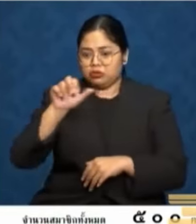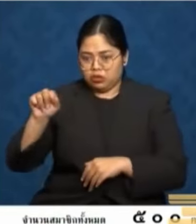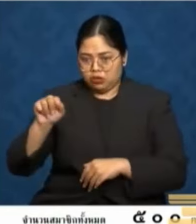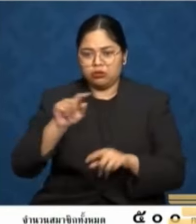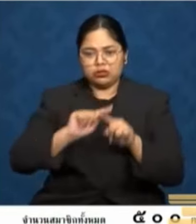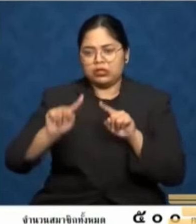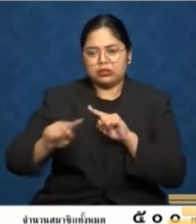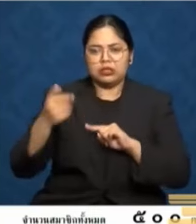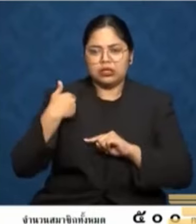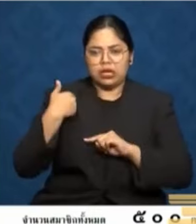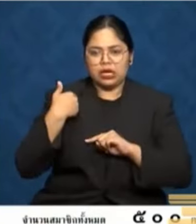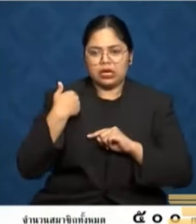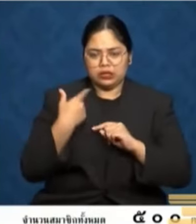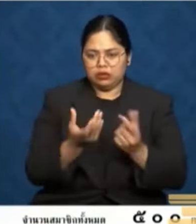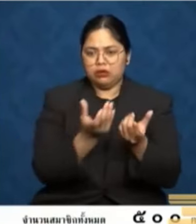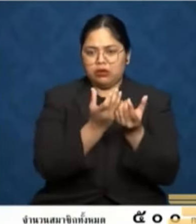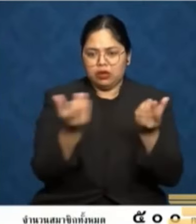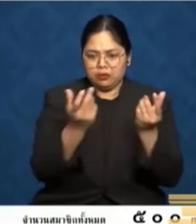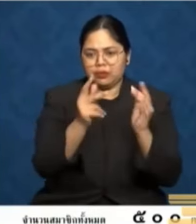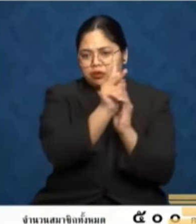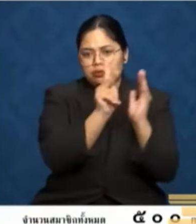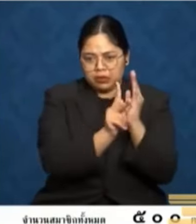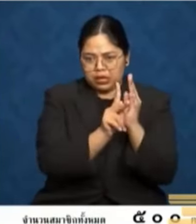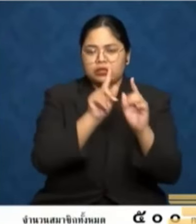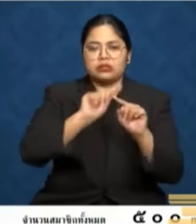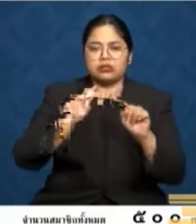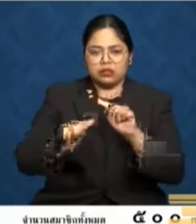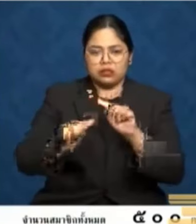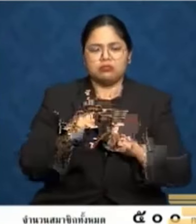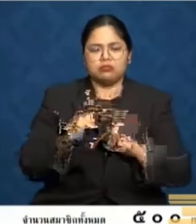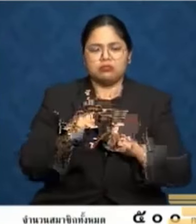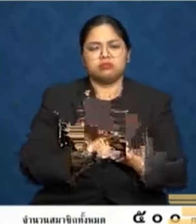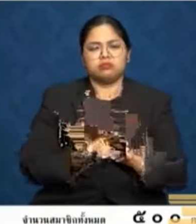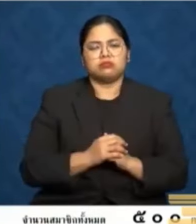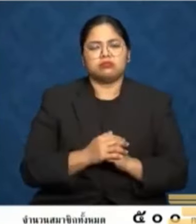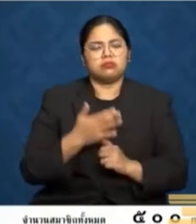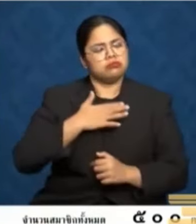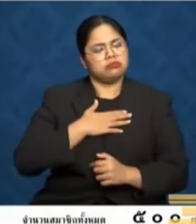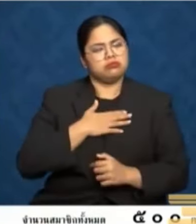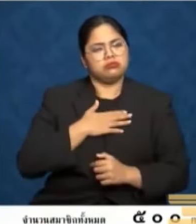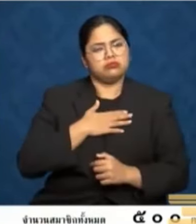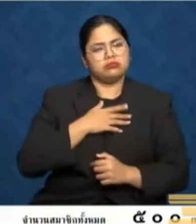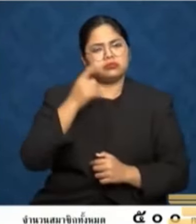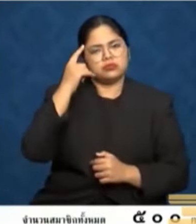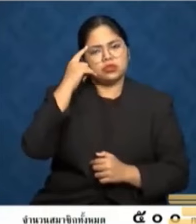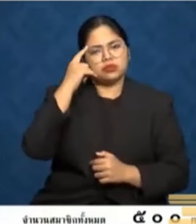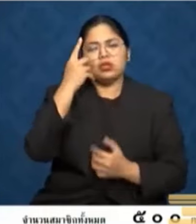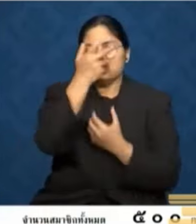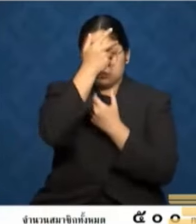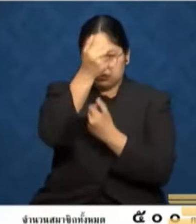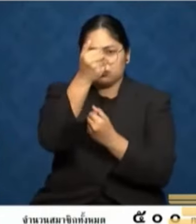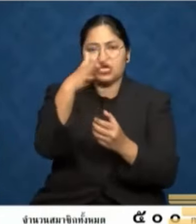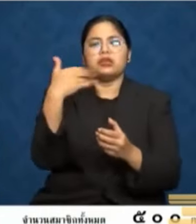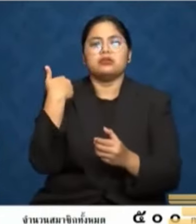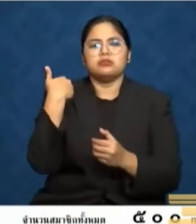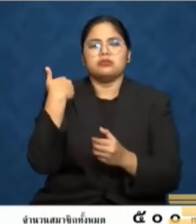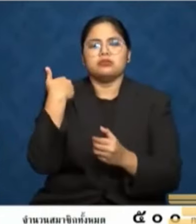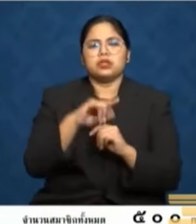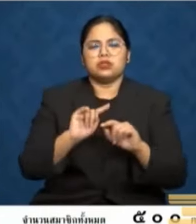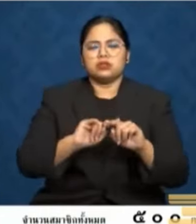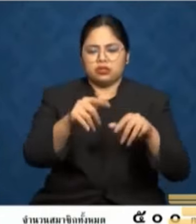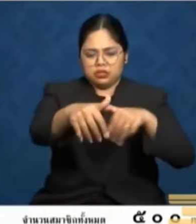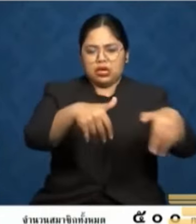แล้วก็อำนาจนิติบัญญัตินะครับซึ่งก็เป็นเรื่องที่เอ่อน่าสนใจนะครับเป็นเรื่องที่